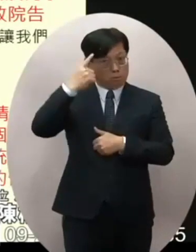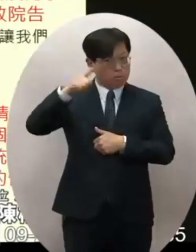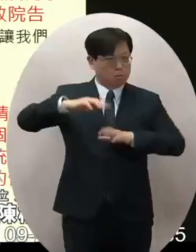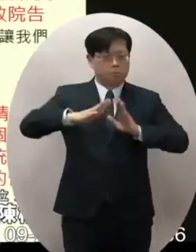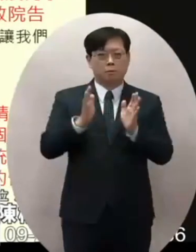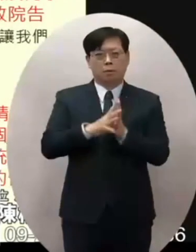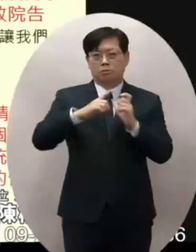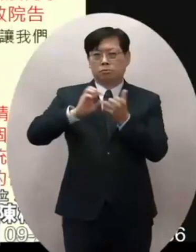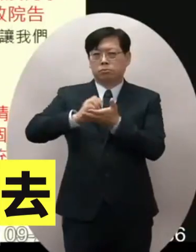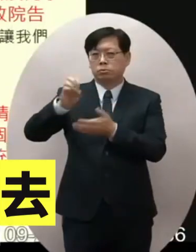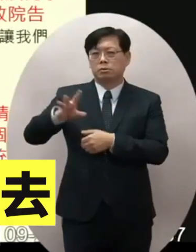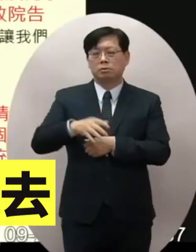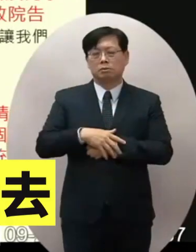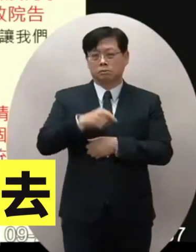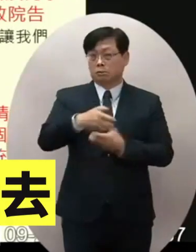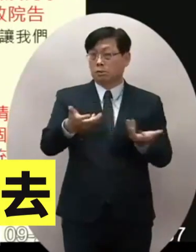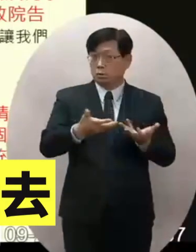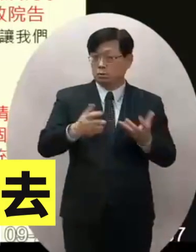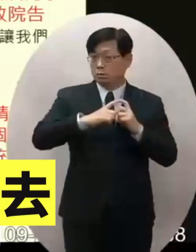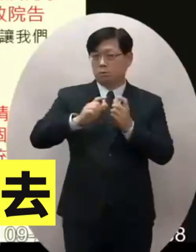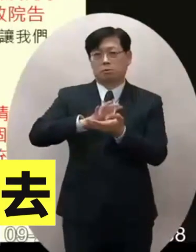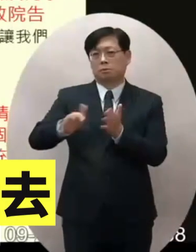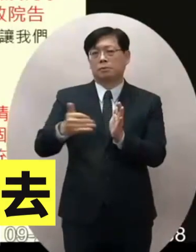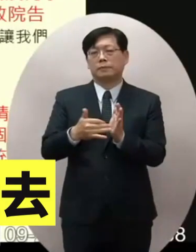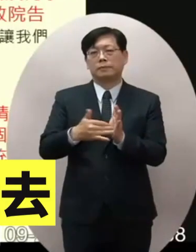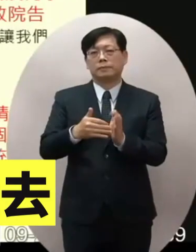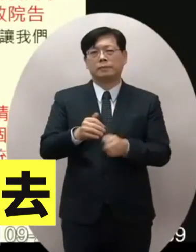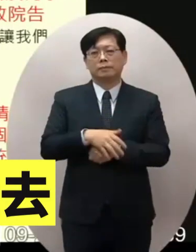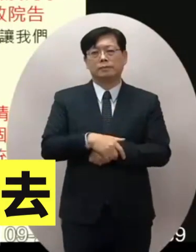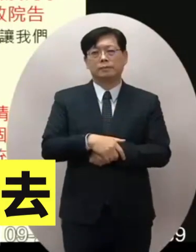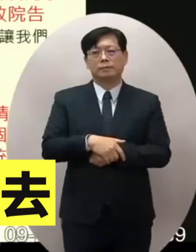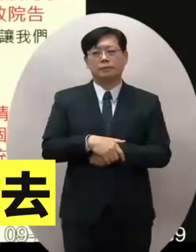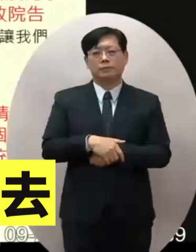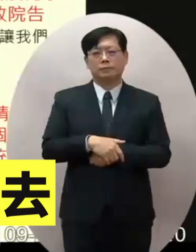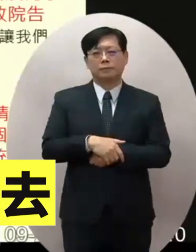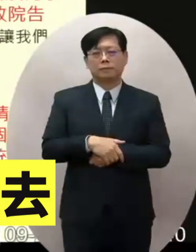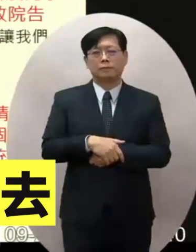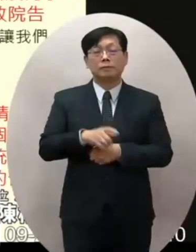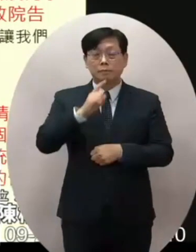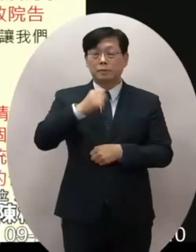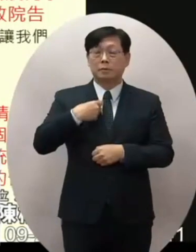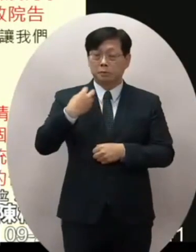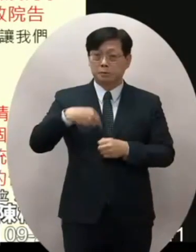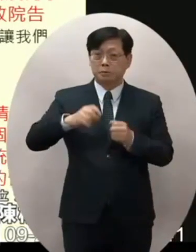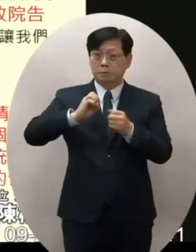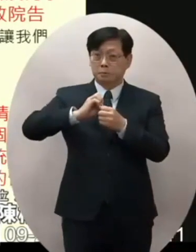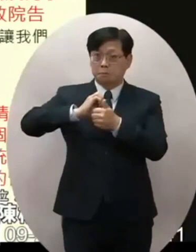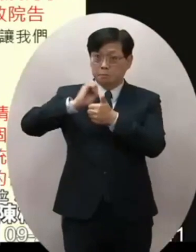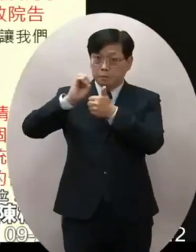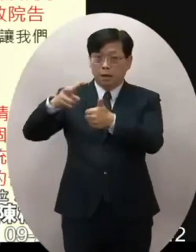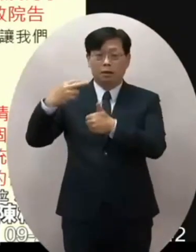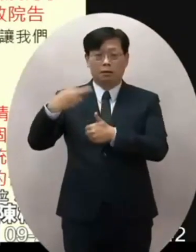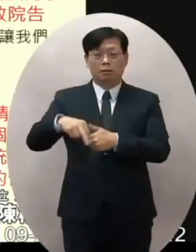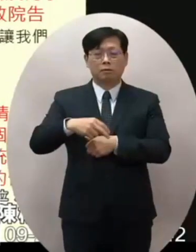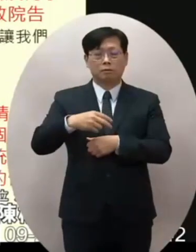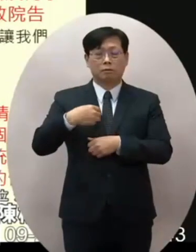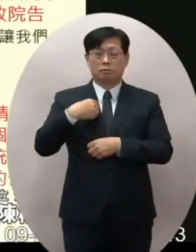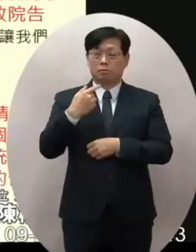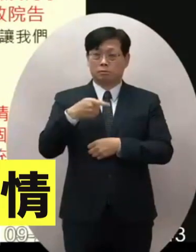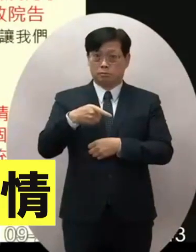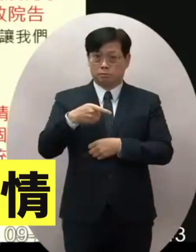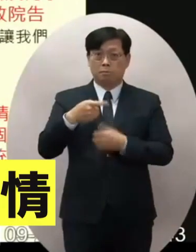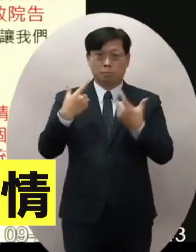了，我们就立刻讨论。把这个题目回答完以后就回去，然后我们就通知，然后那时